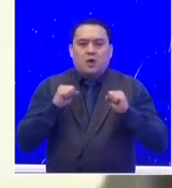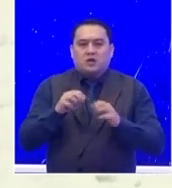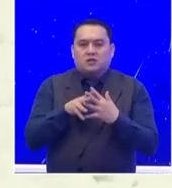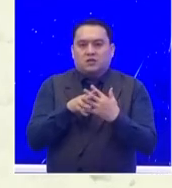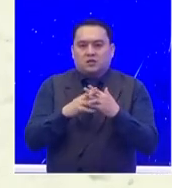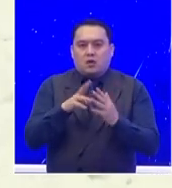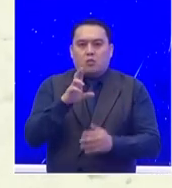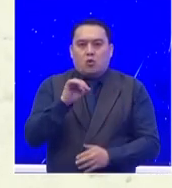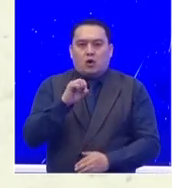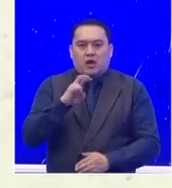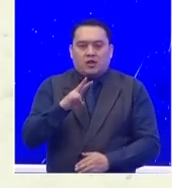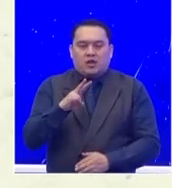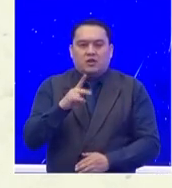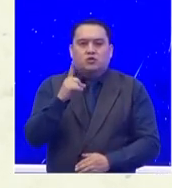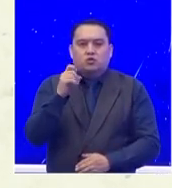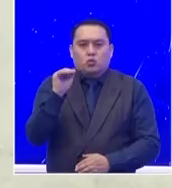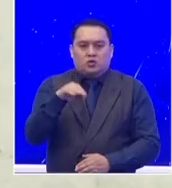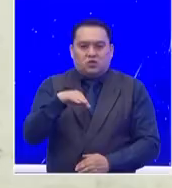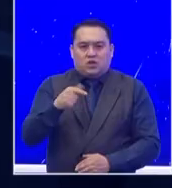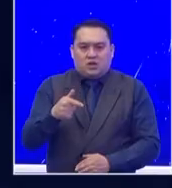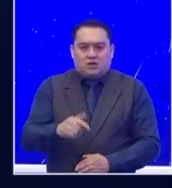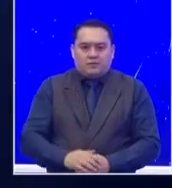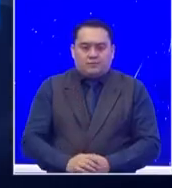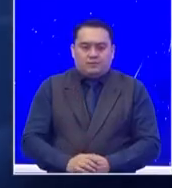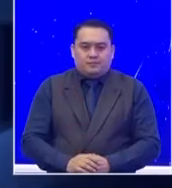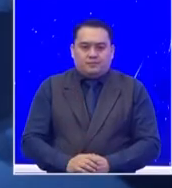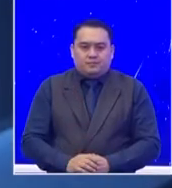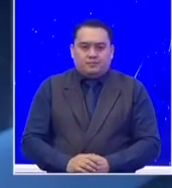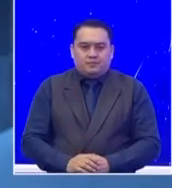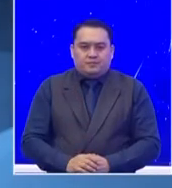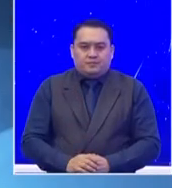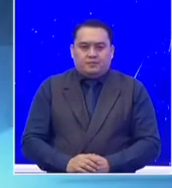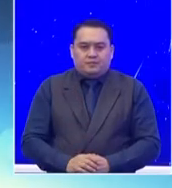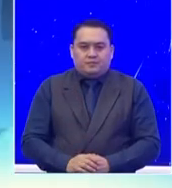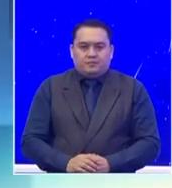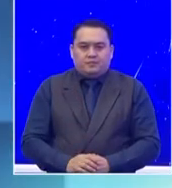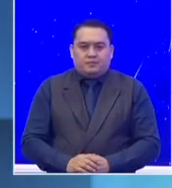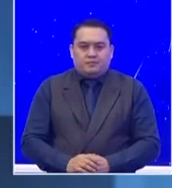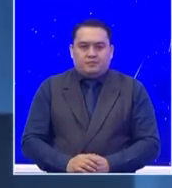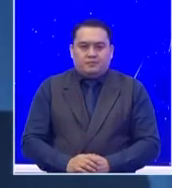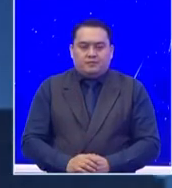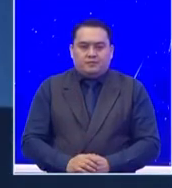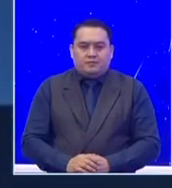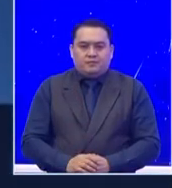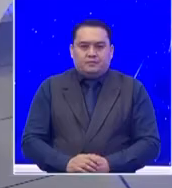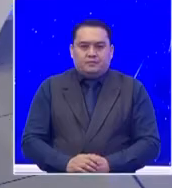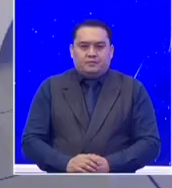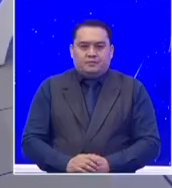села Бурхан. Их призовой фонд составил 100 тысяч тенге. Алексей Цой, Аманжоу Жункешев, телеканал ЖТСУ, Жамбылский район.